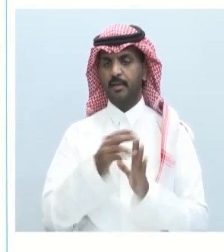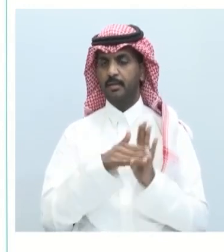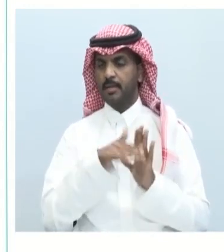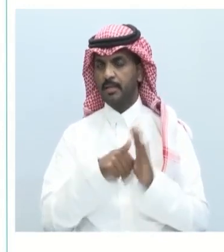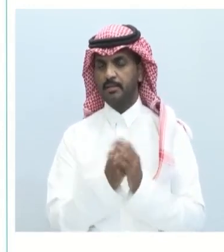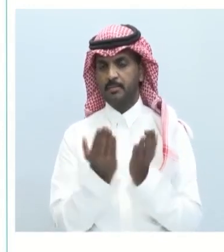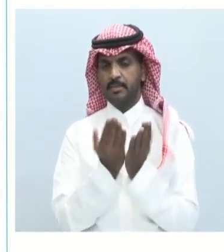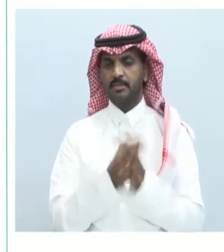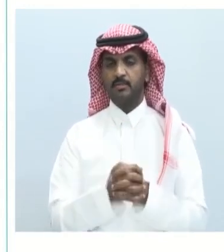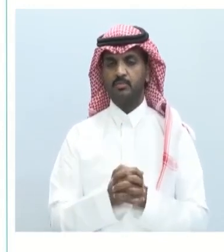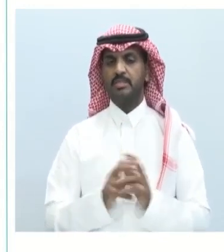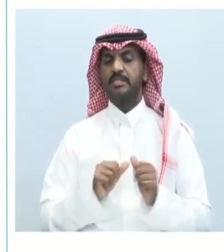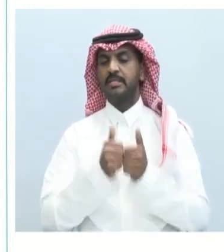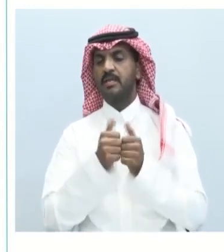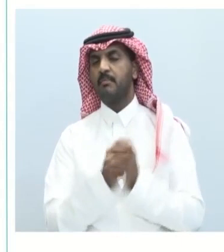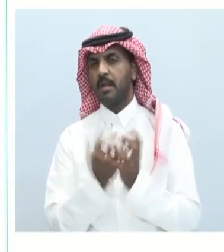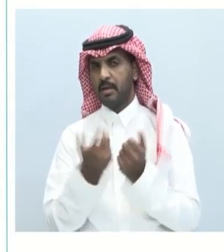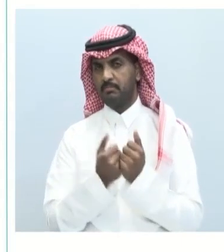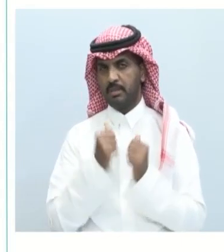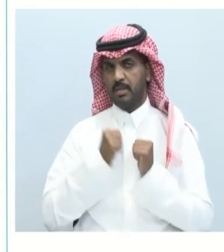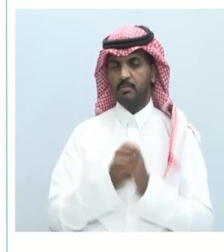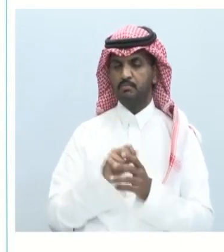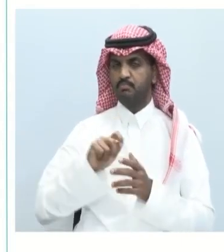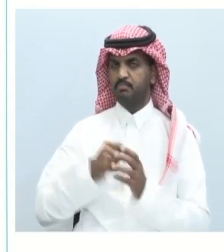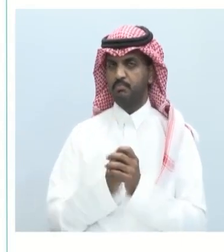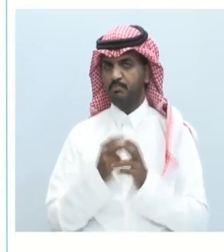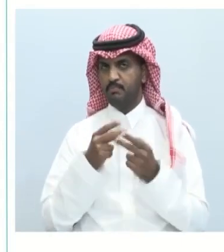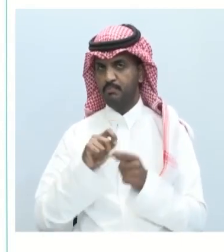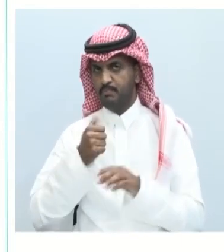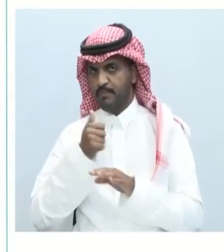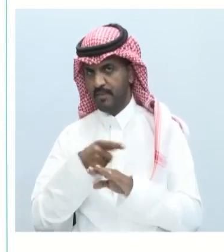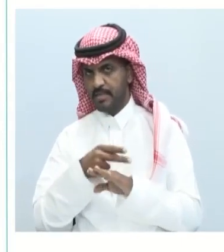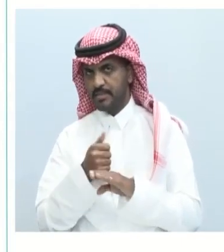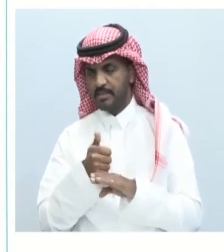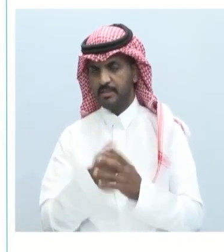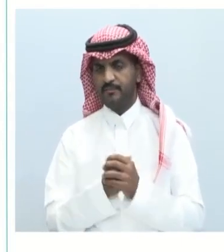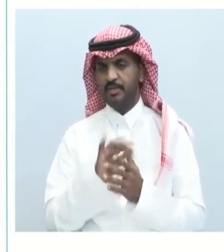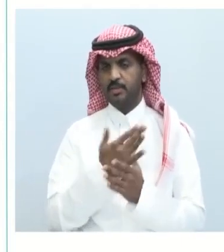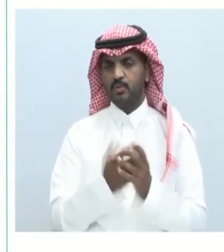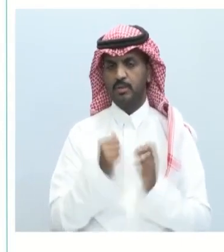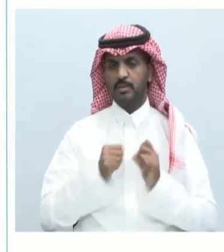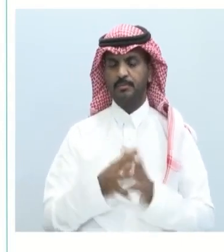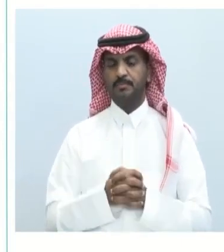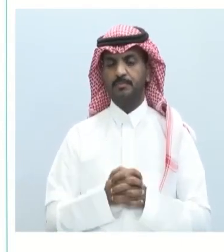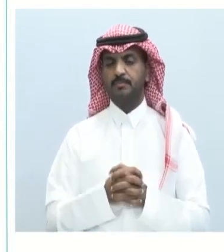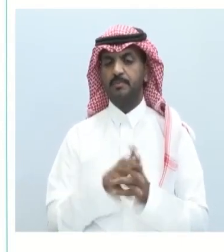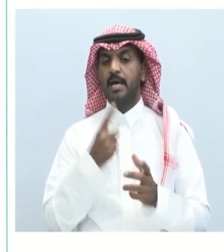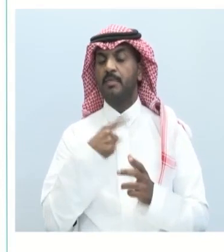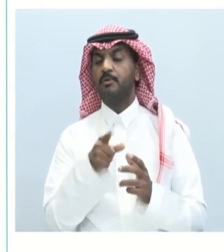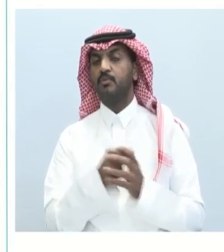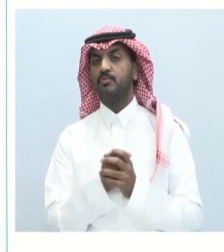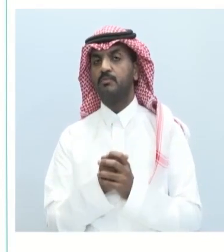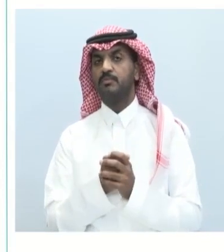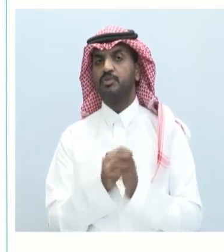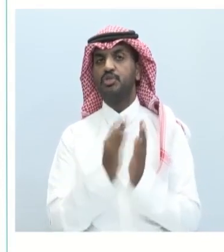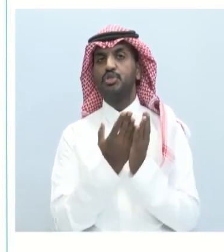بيانات المدرسه يمكن استخدام رقم الطالب كمفتاح اساسي في جدول الطالب سيضمن ذلك ان